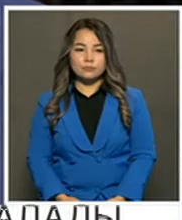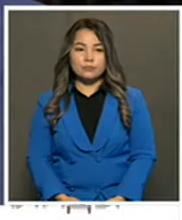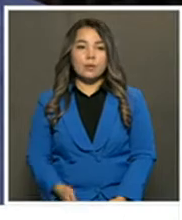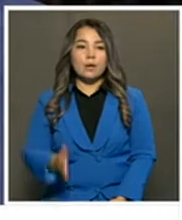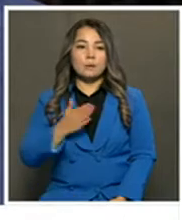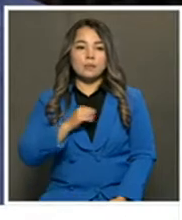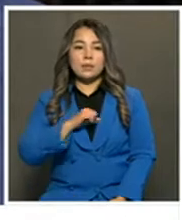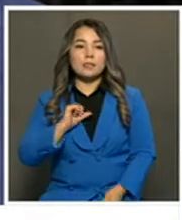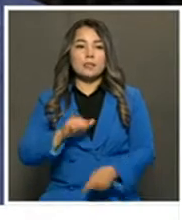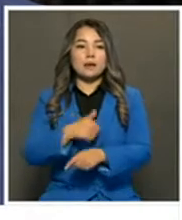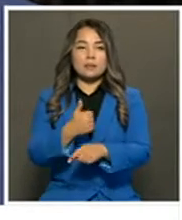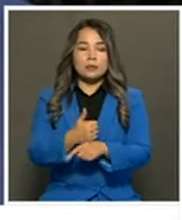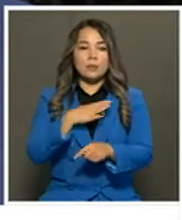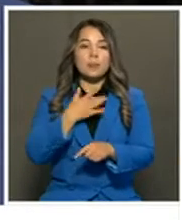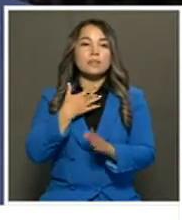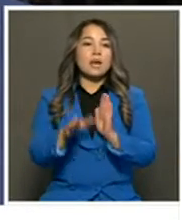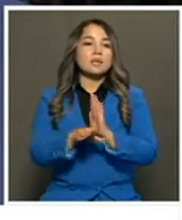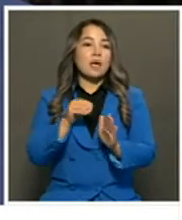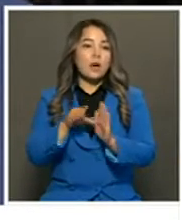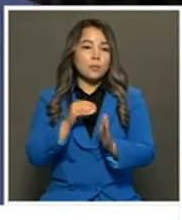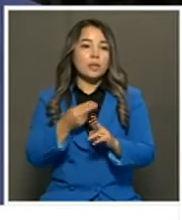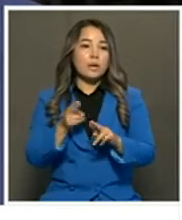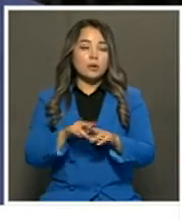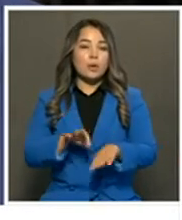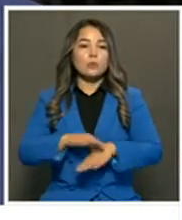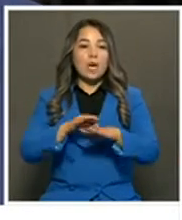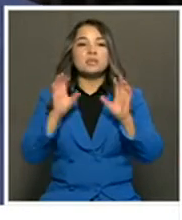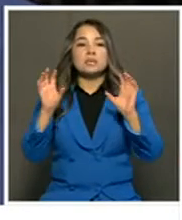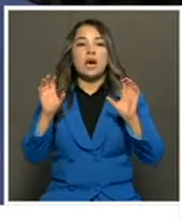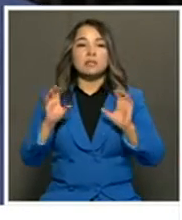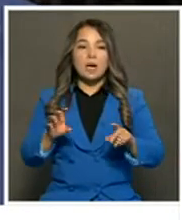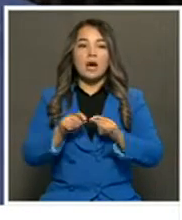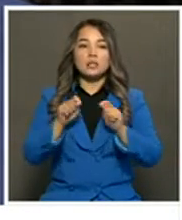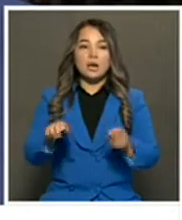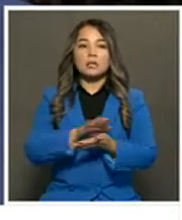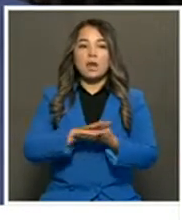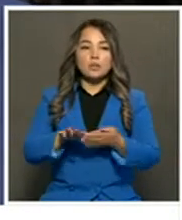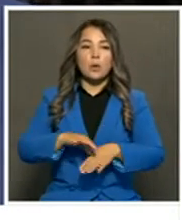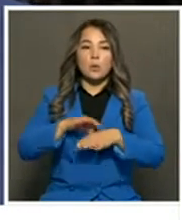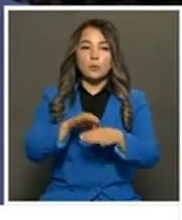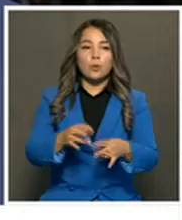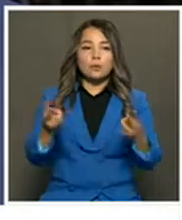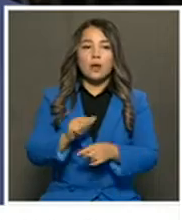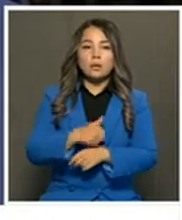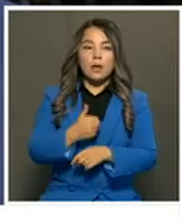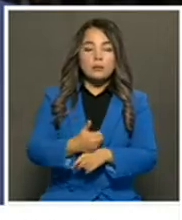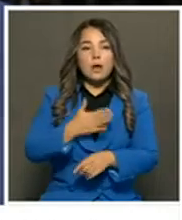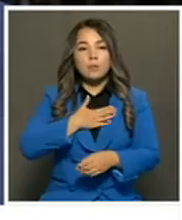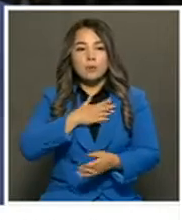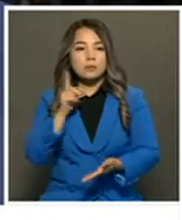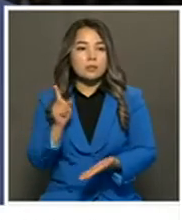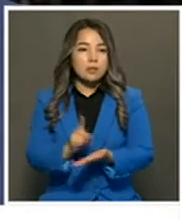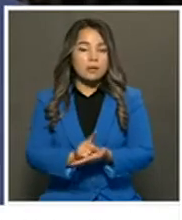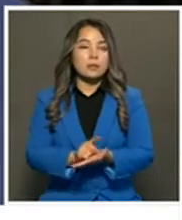Біздің ең басты міндетіміз облыс сайлау комиссиясы тұрған. Ол сайлауды заңды, ашық және таза өткізу. Ол ең басты міндет. Сонымен